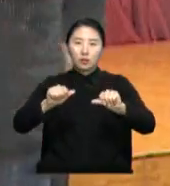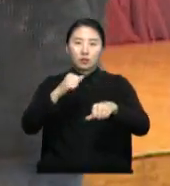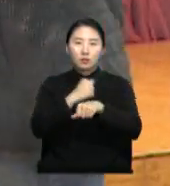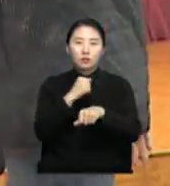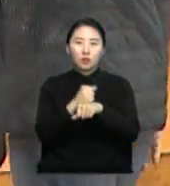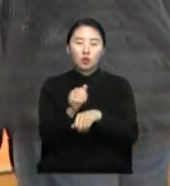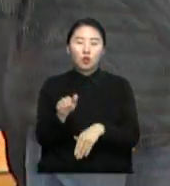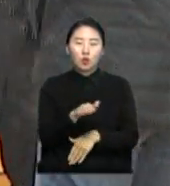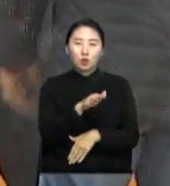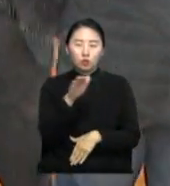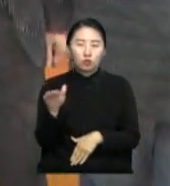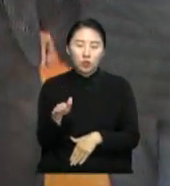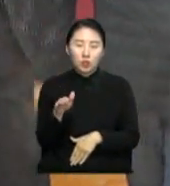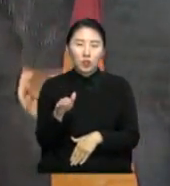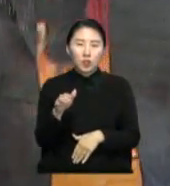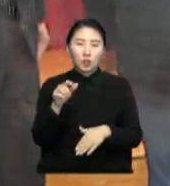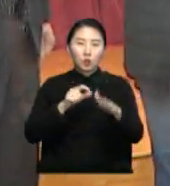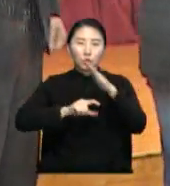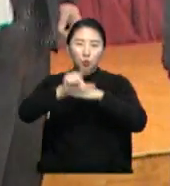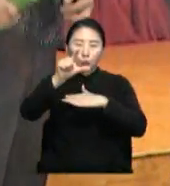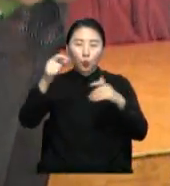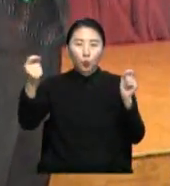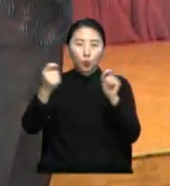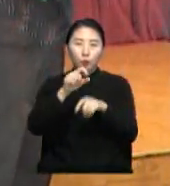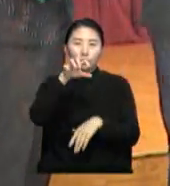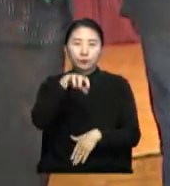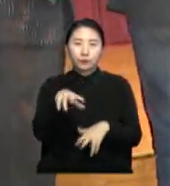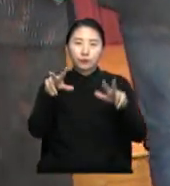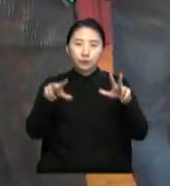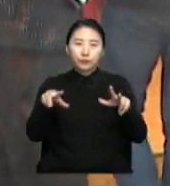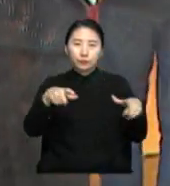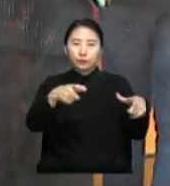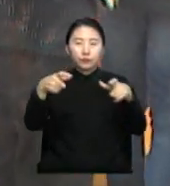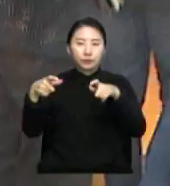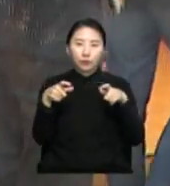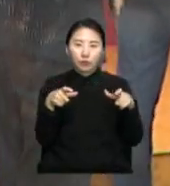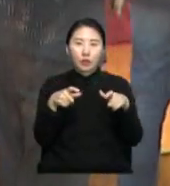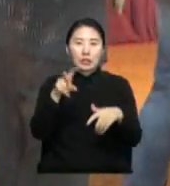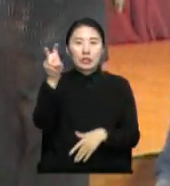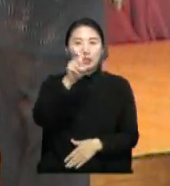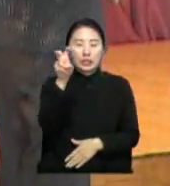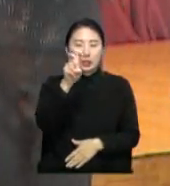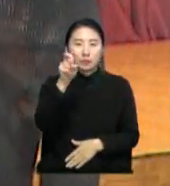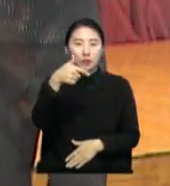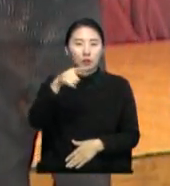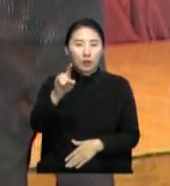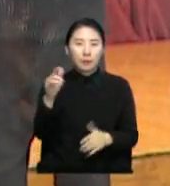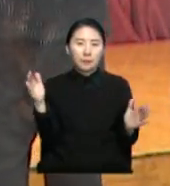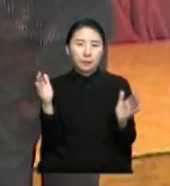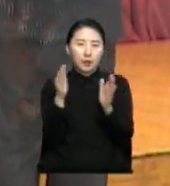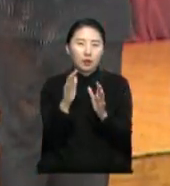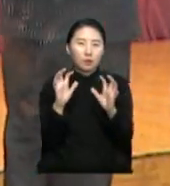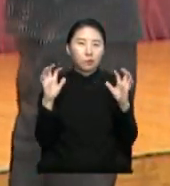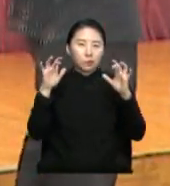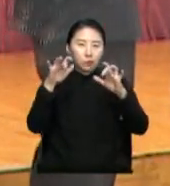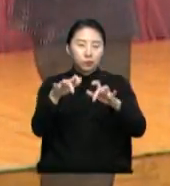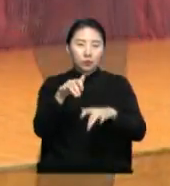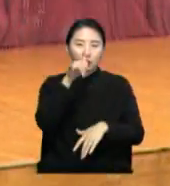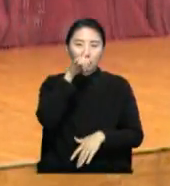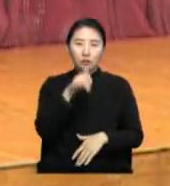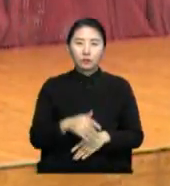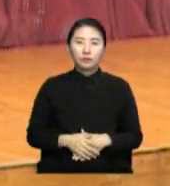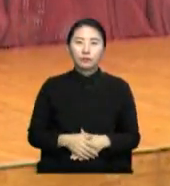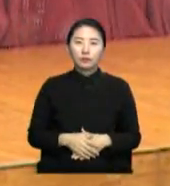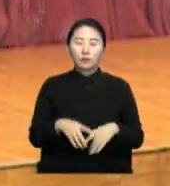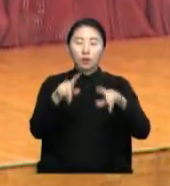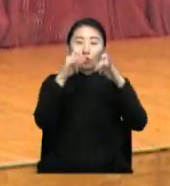우리 동북권, 그러니까 이쪽에 지역에 지금 대학들이 한 20여 개가 밀집되어 있습니다. 그리고